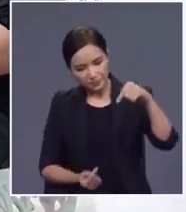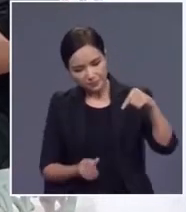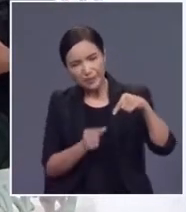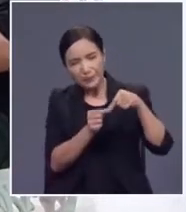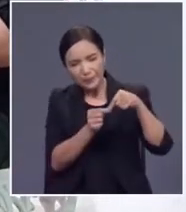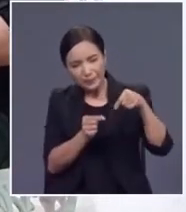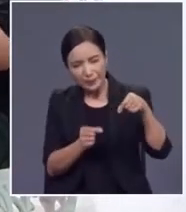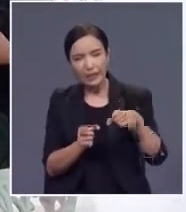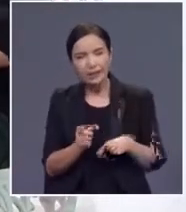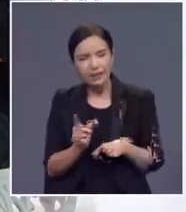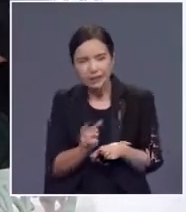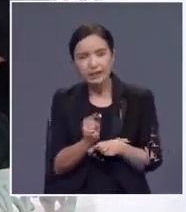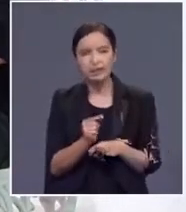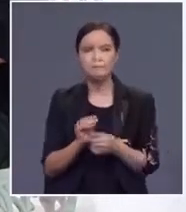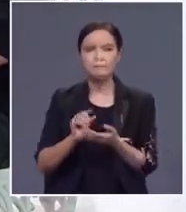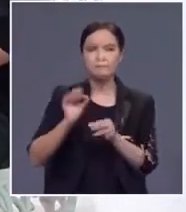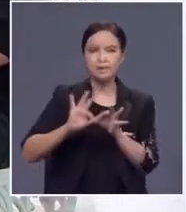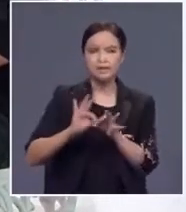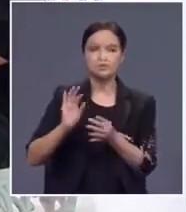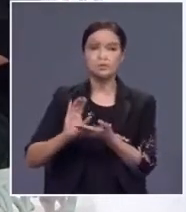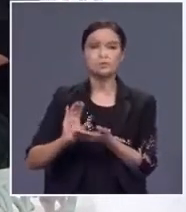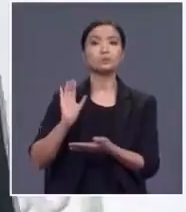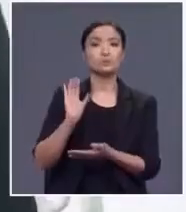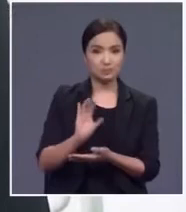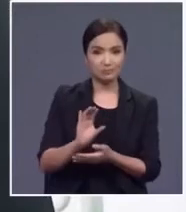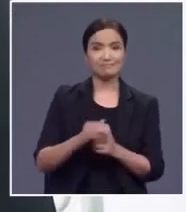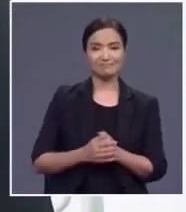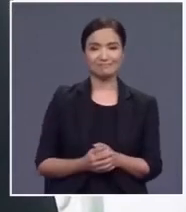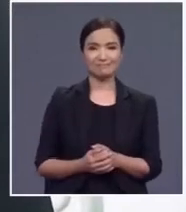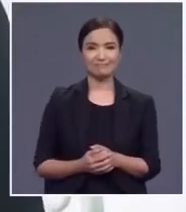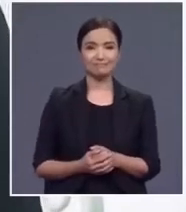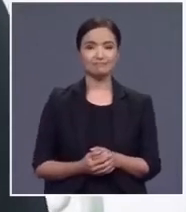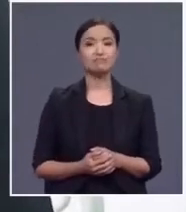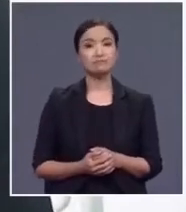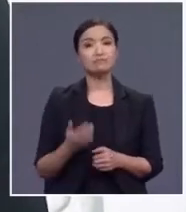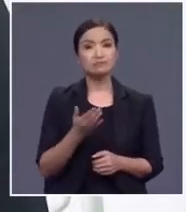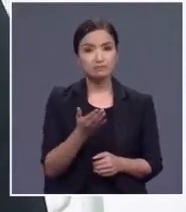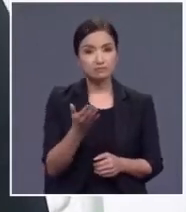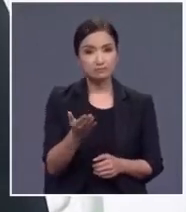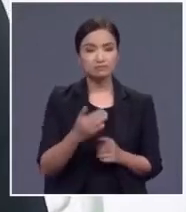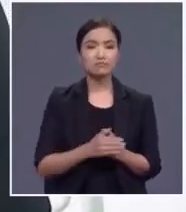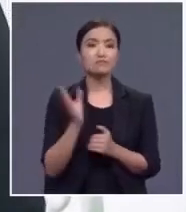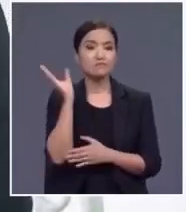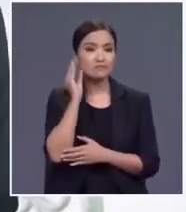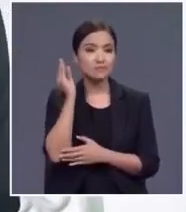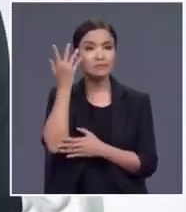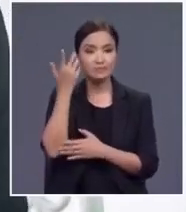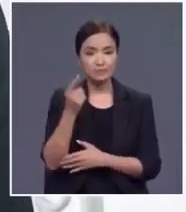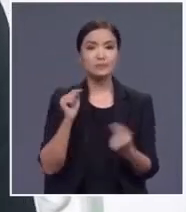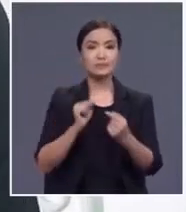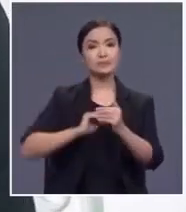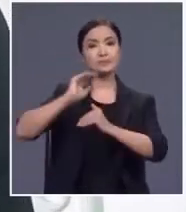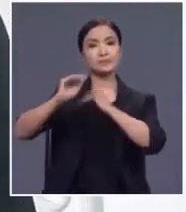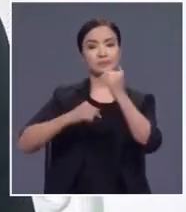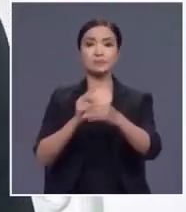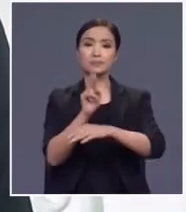ล้วก็มีความคุ้มค่า ครับ ในการลงทุนตรงนี้นะคร ับ ต้องครับ คุณผู้ชมครับเราได้รับฟังไปแล้วนะครับว่าการพัฒนาระบบอินเทอร์เน็ต